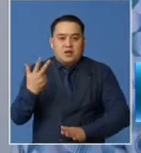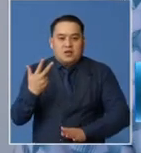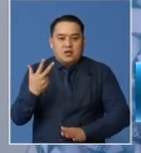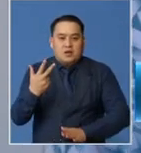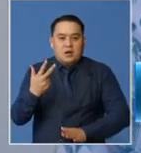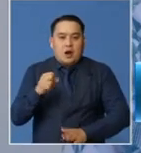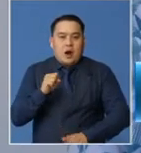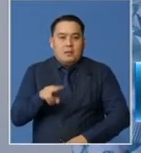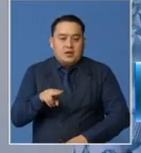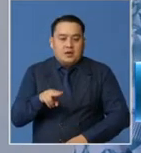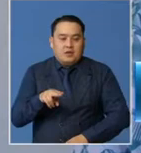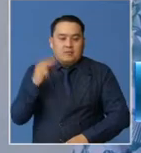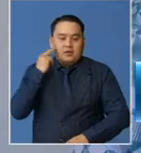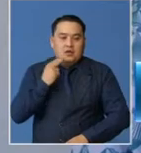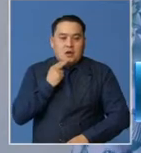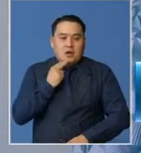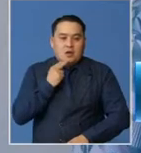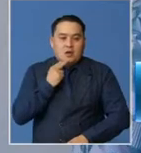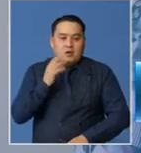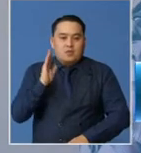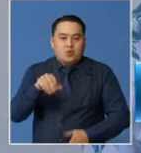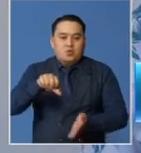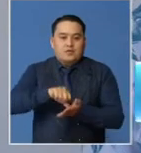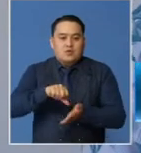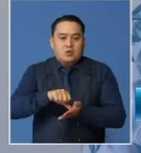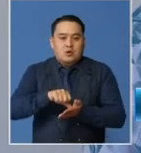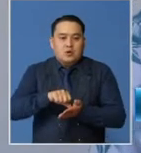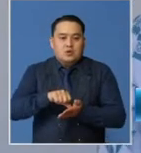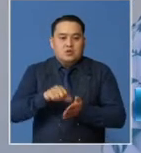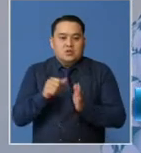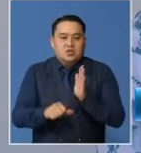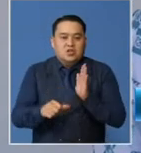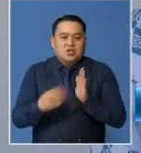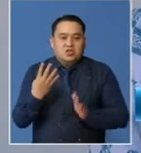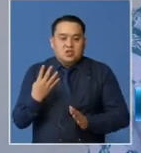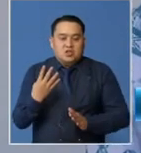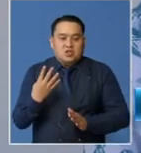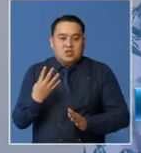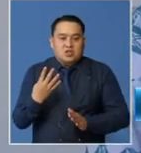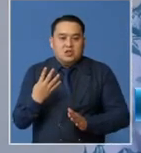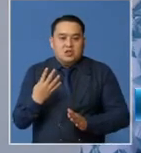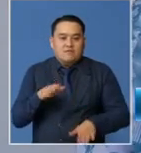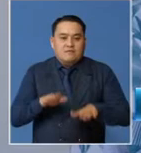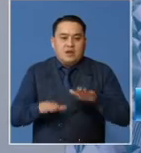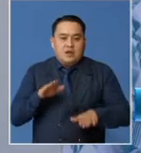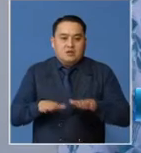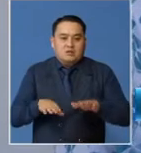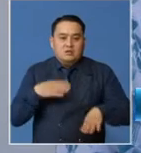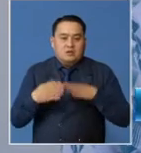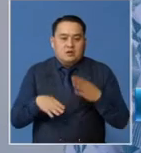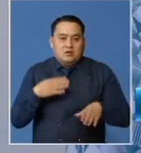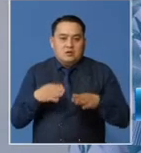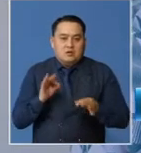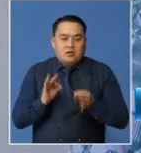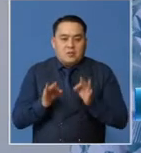23 апреля в Китае. Буду выступать в категории 64. Вес не гоняю,